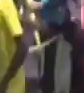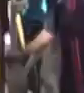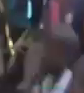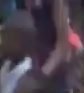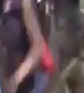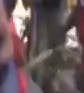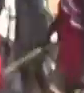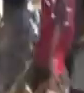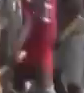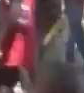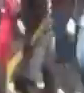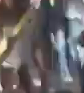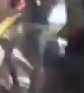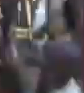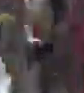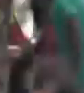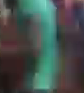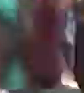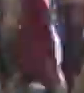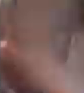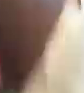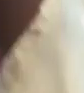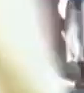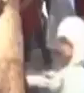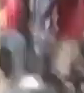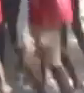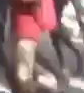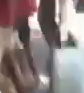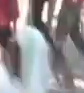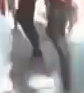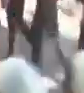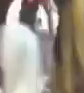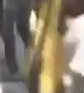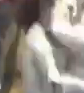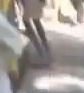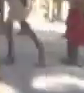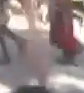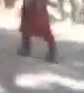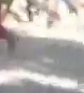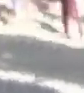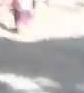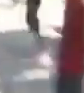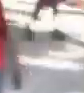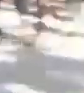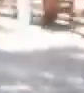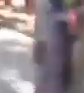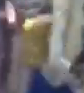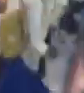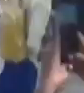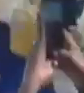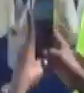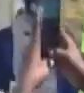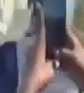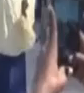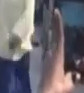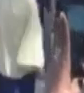ajili ya sherehe hizo zinazoenda sambamba na kuchinja ng'ombe, mbuzi, kuchoma vibanda vya nyasi ili kuashiria kukaribisha mwaka